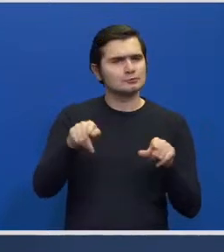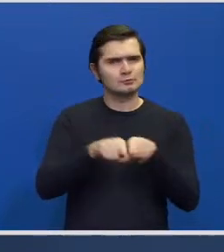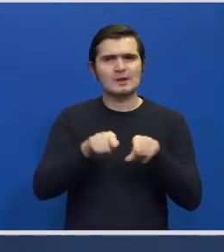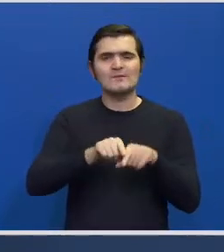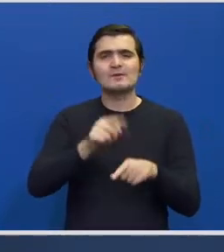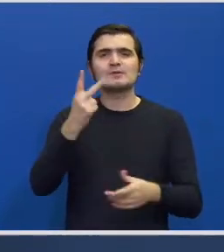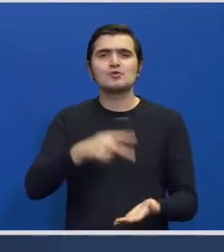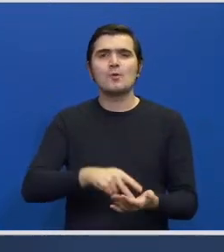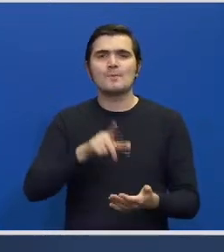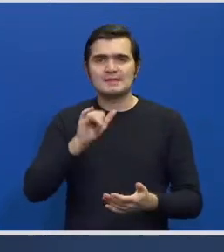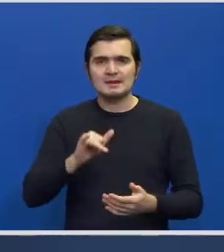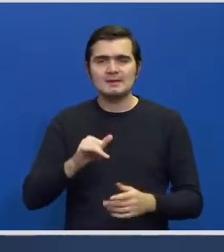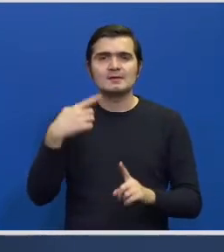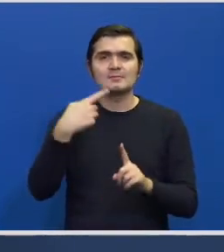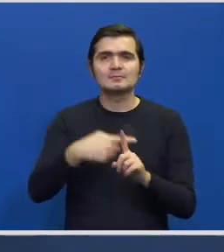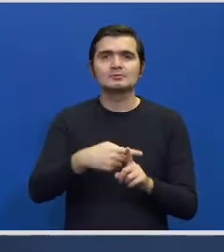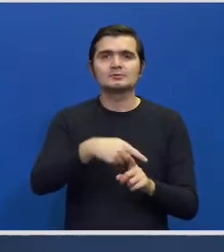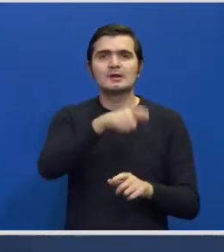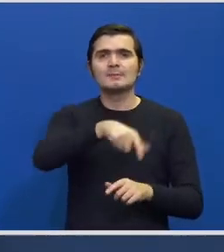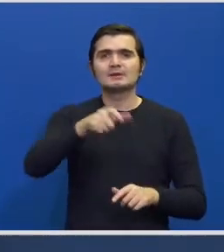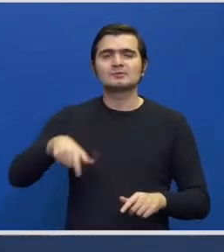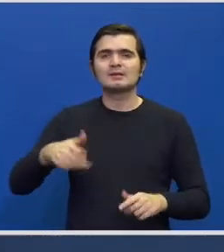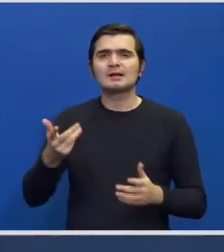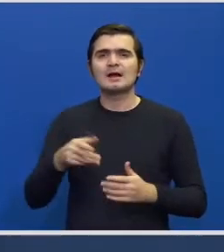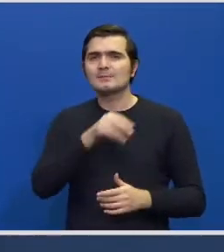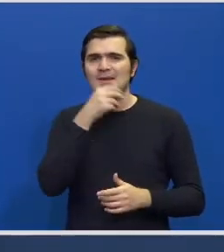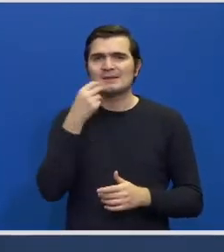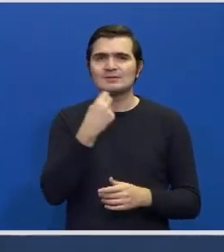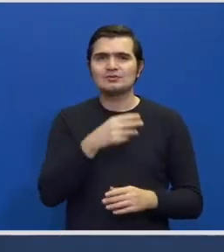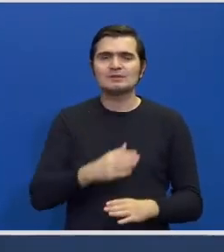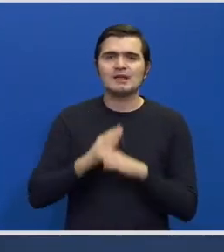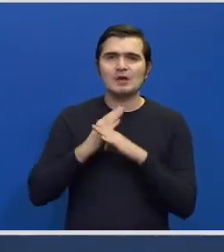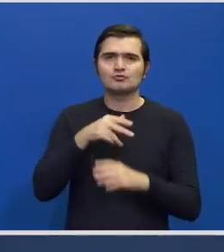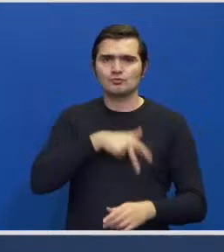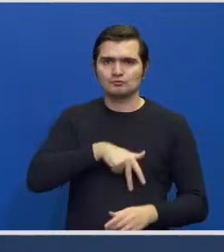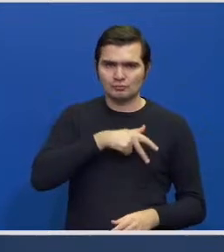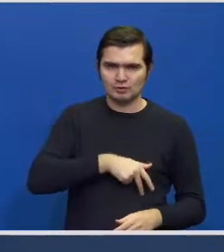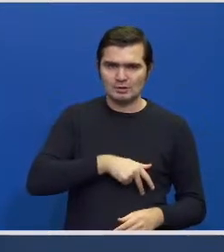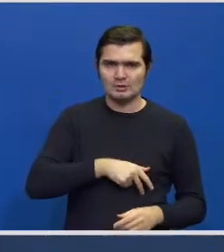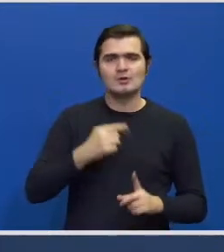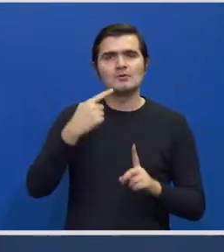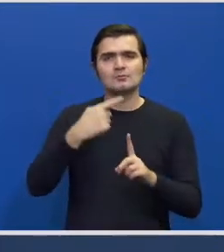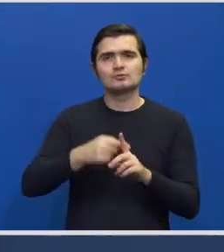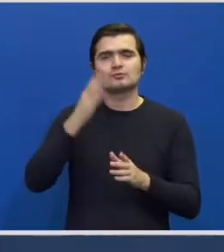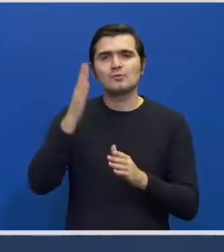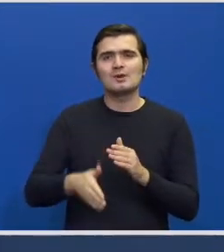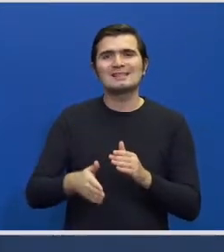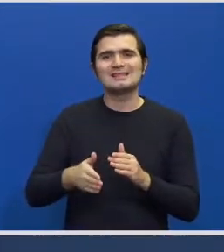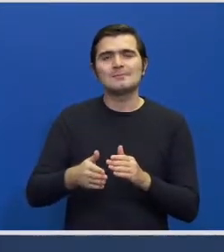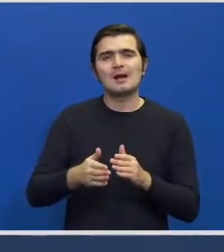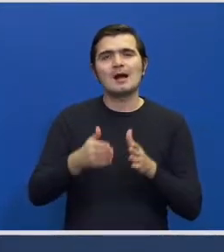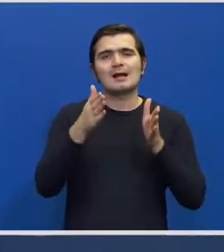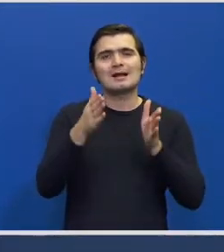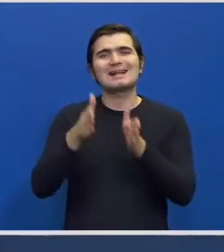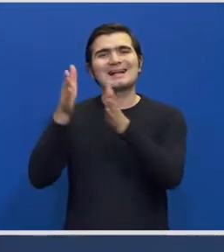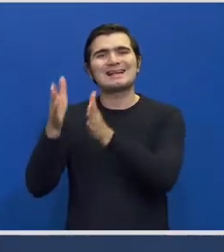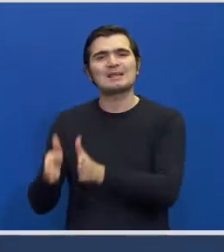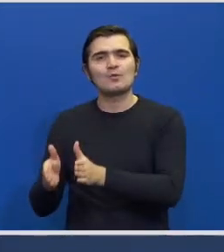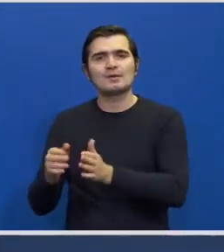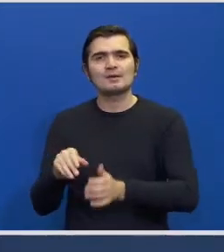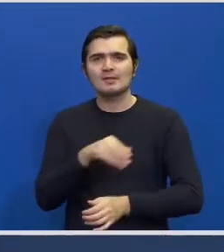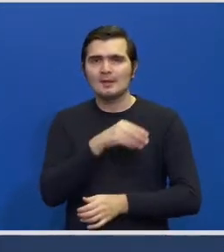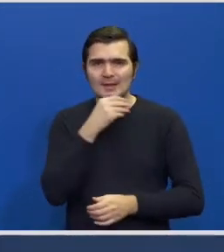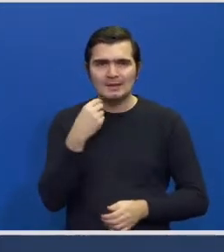de consum de asemenea 2000 de lei, persoanele beneficiare de ajutor social și